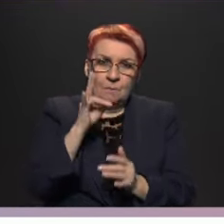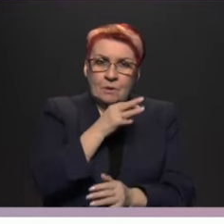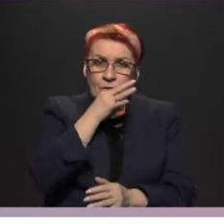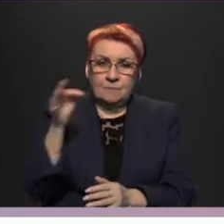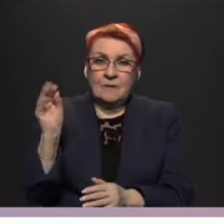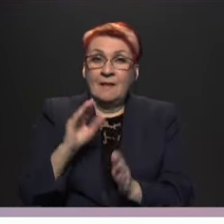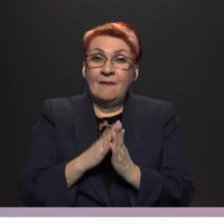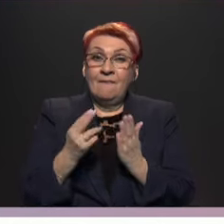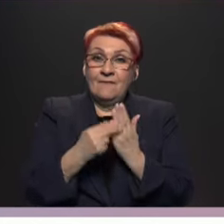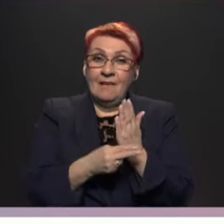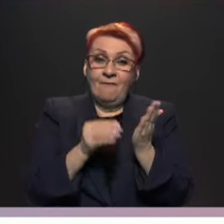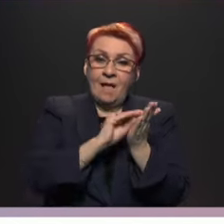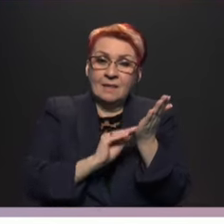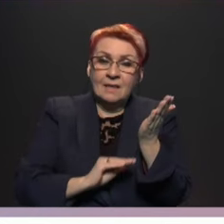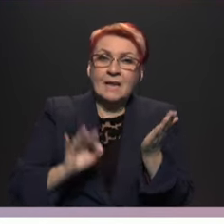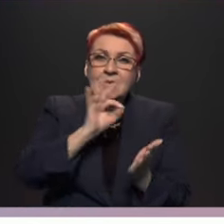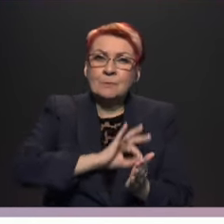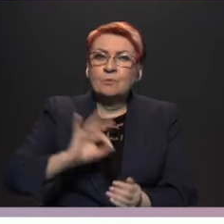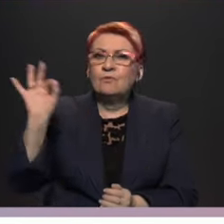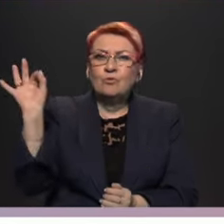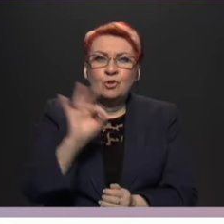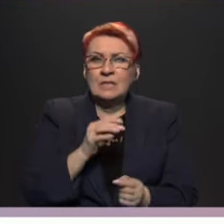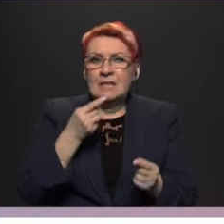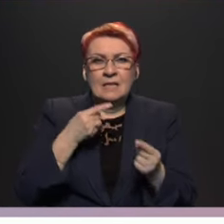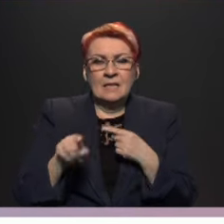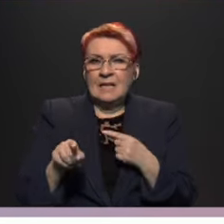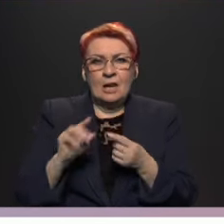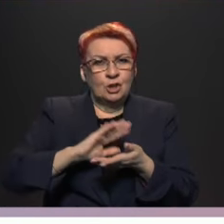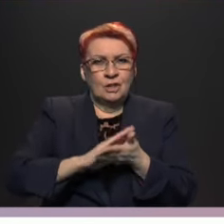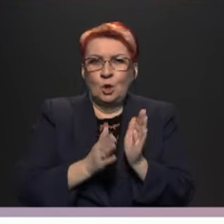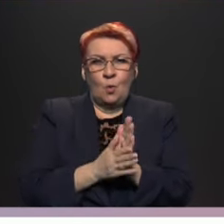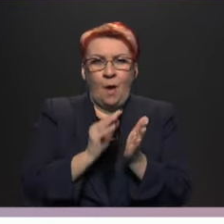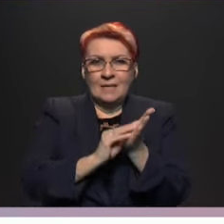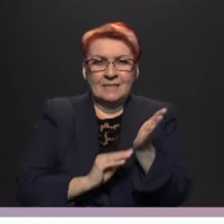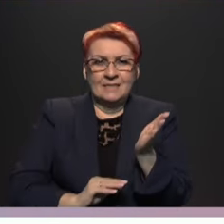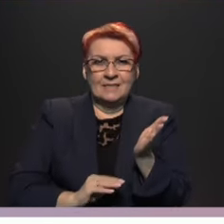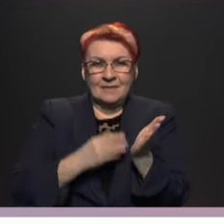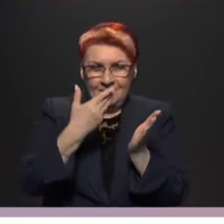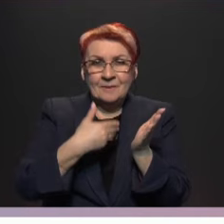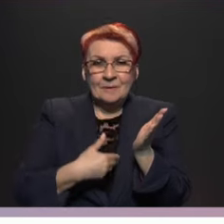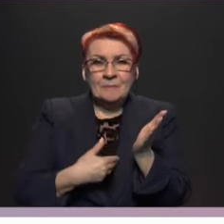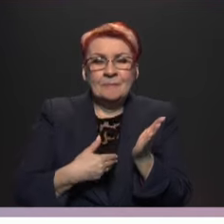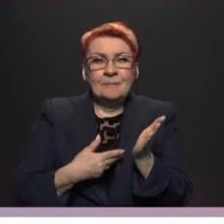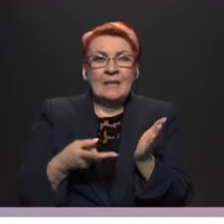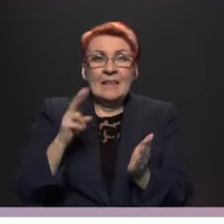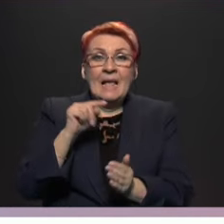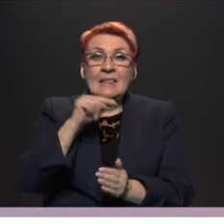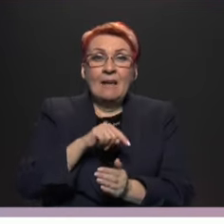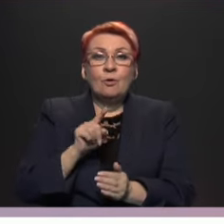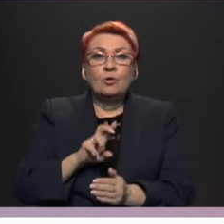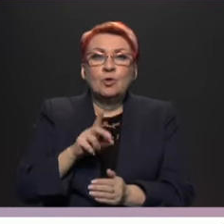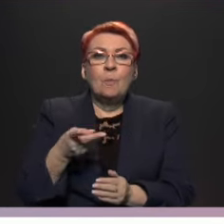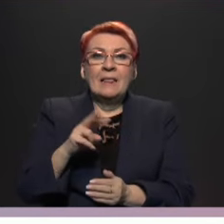в Евангелии очень часто использовал различные совершенно ситуации для того, чтобы для нас